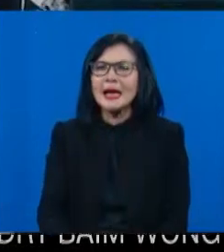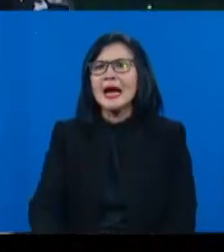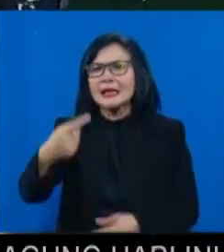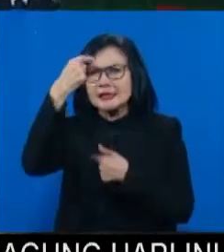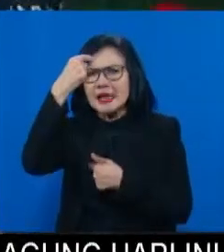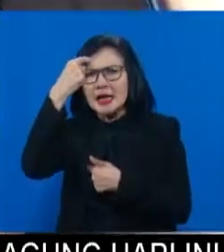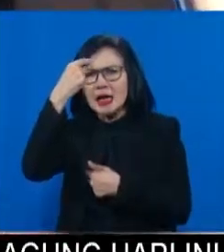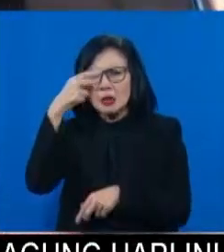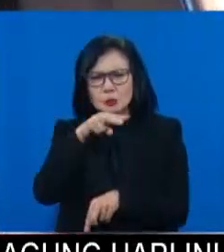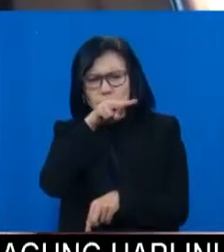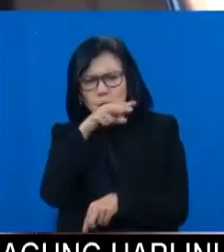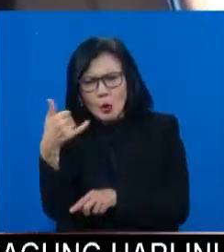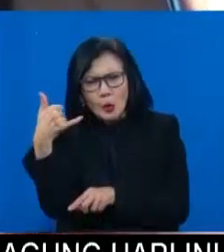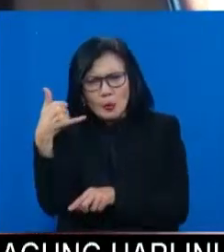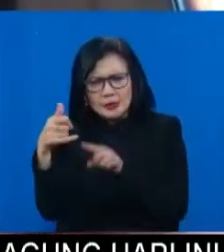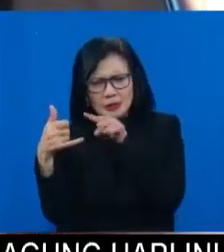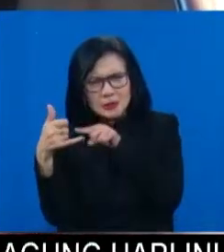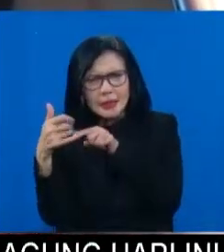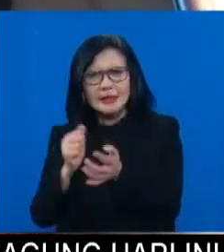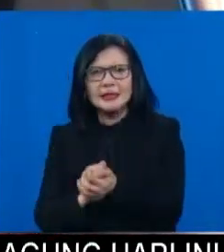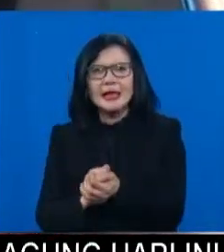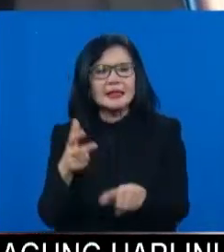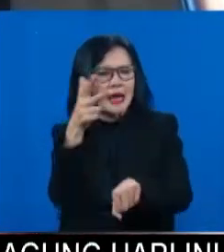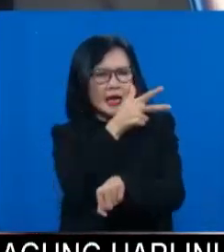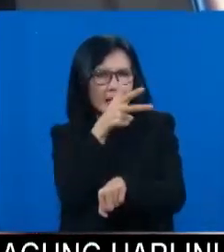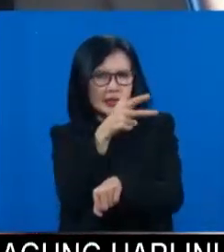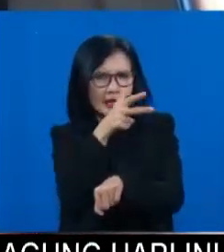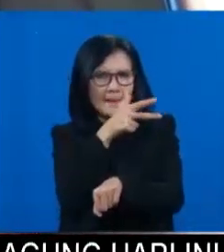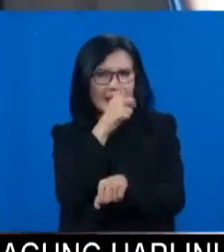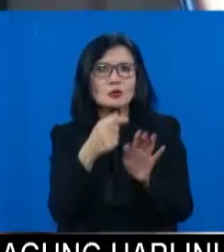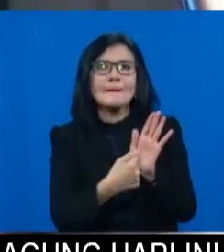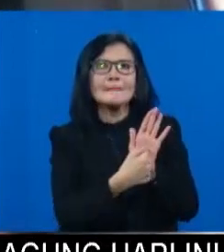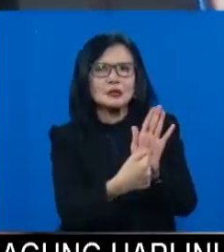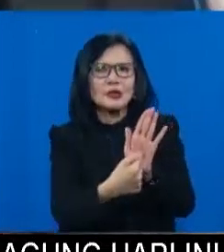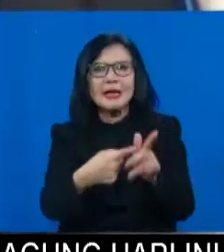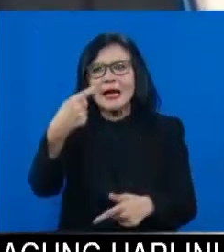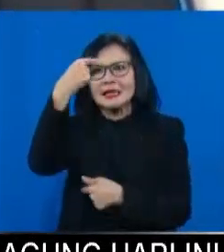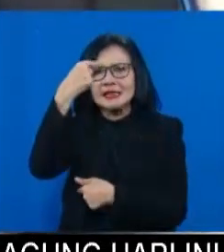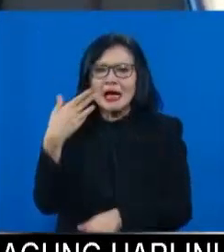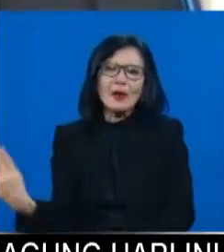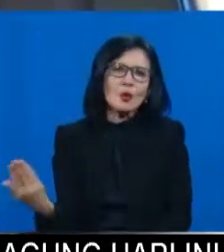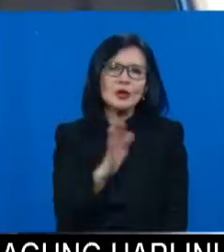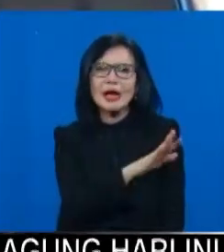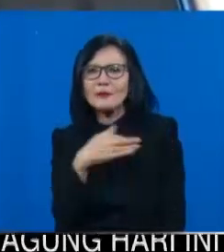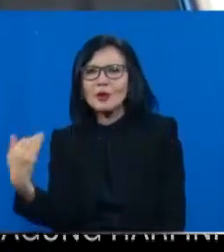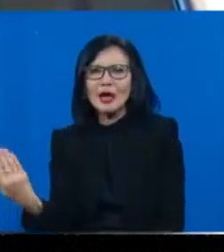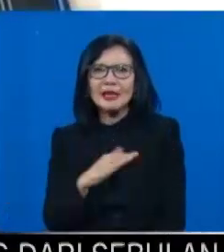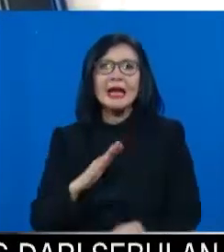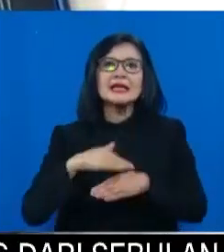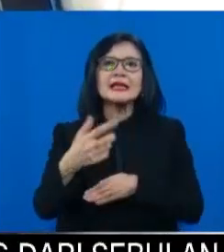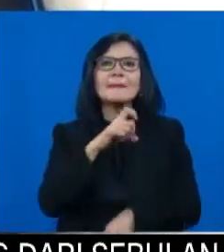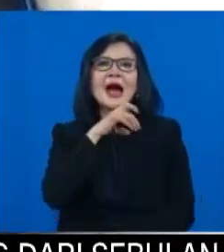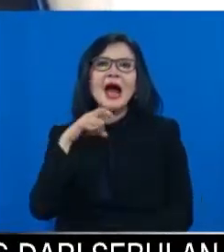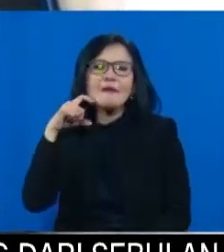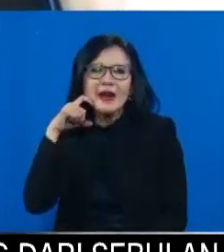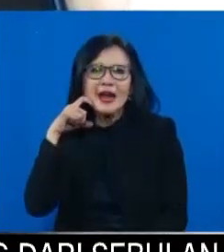mengincar ponselnya. Hal ini terungkap dari rekaman kamera pengawas yang memperlihatkan tersangka mondar-mandir di depan kafe miliknya.